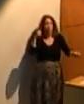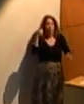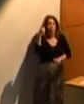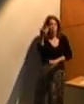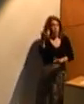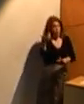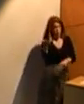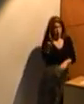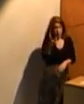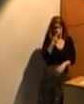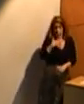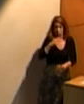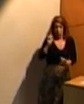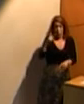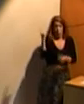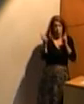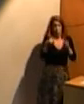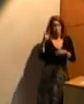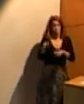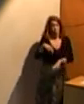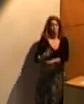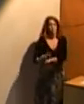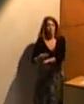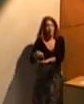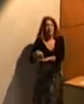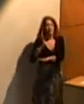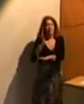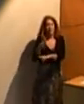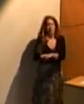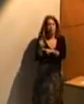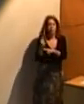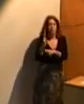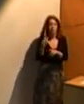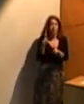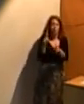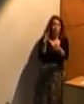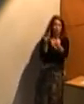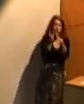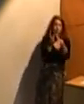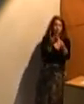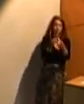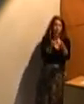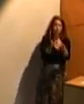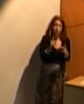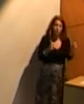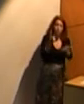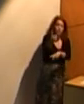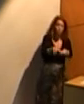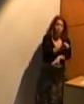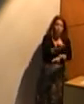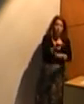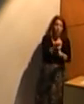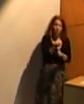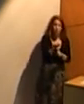l'équilibré mais je crois que je crois que que que cette question de l'immortalité n'est même pas une question